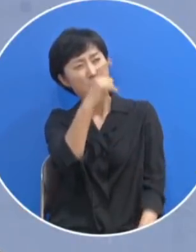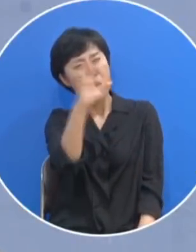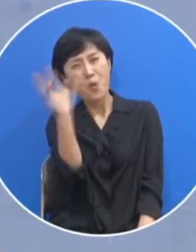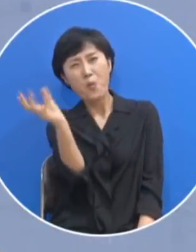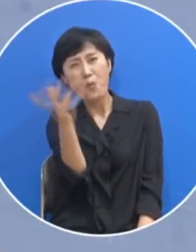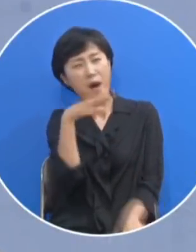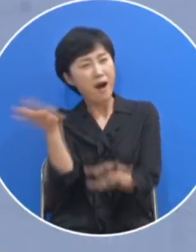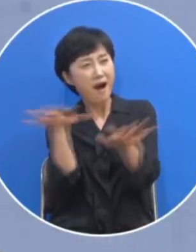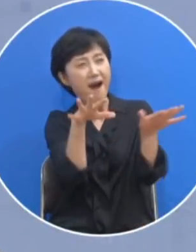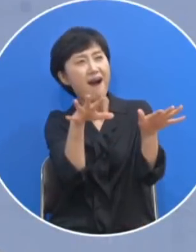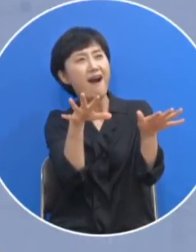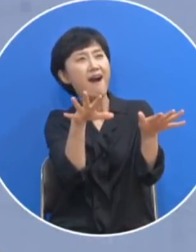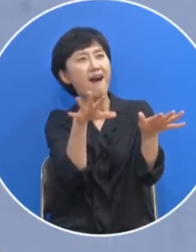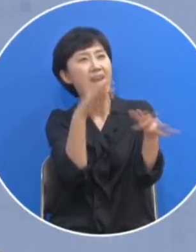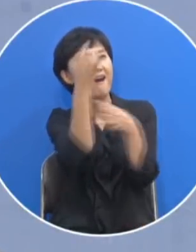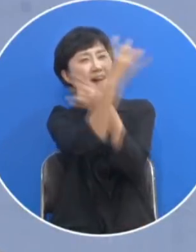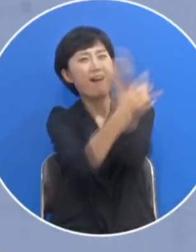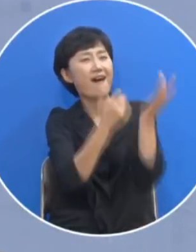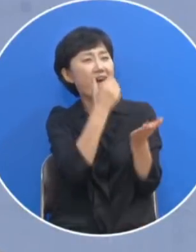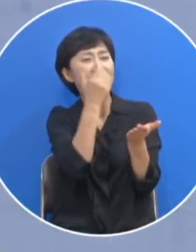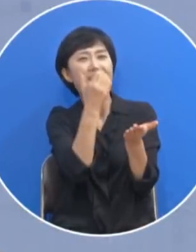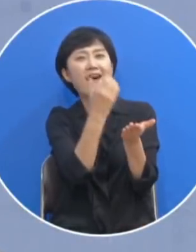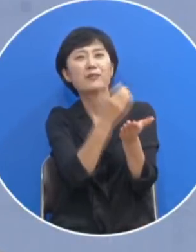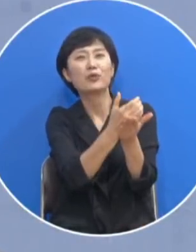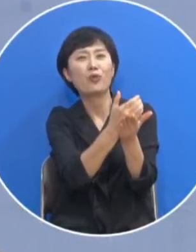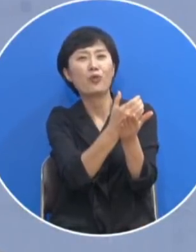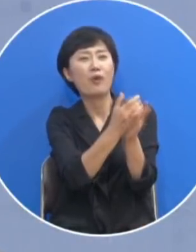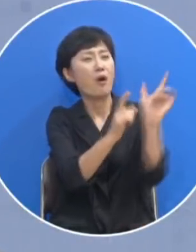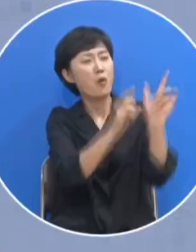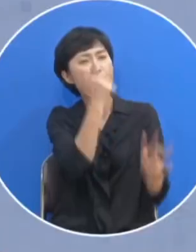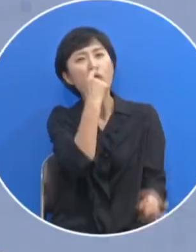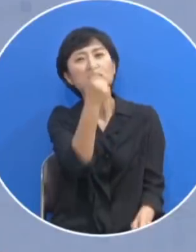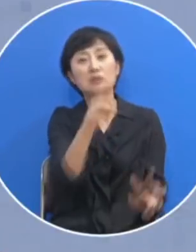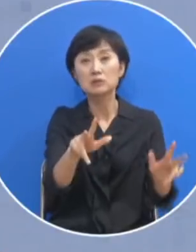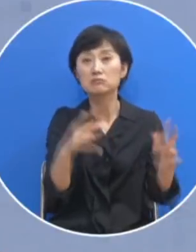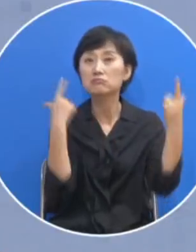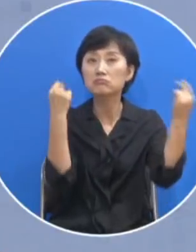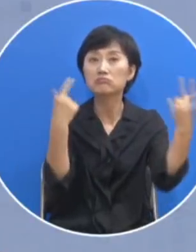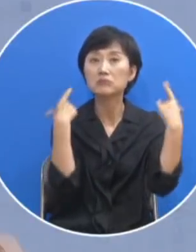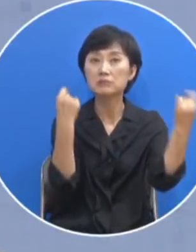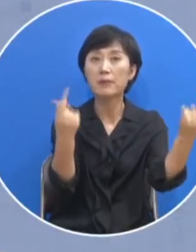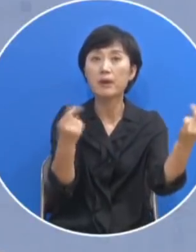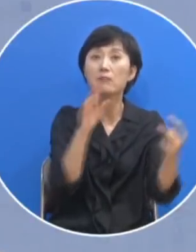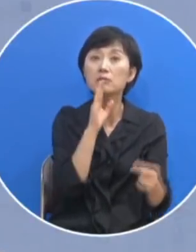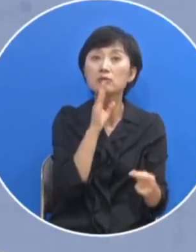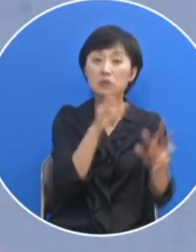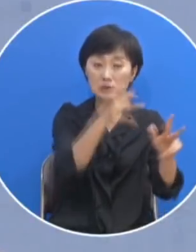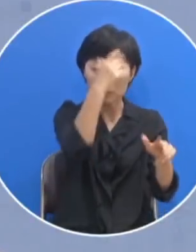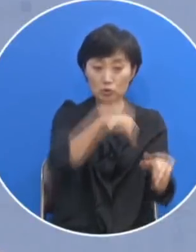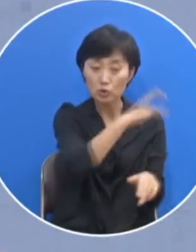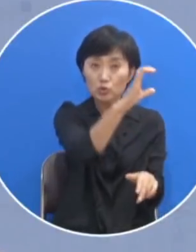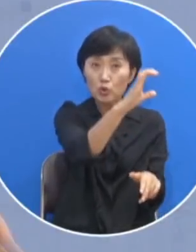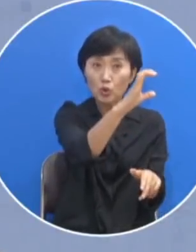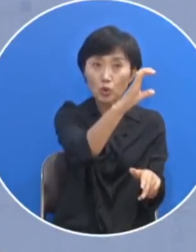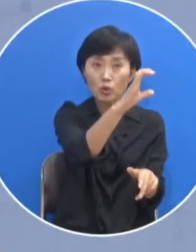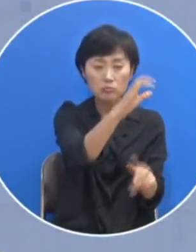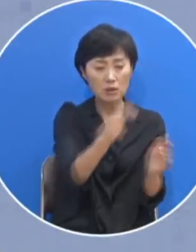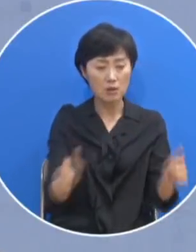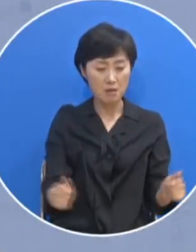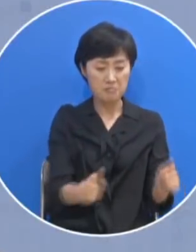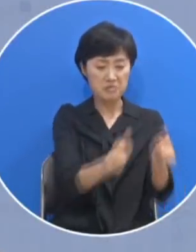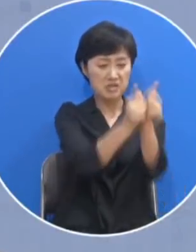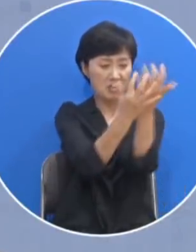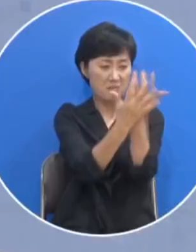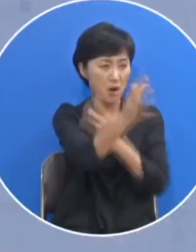some root 캡쳐 주세요 지금 가고 있습니다 이해 못했어요 개발하고 지금은 너무 멋있는 our